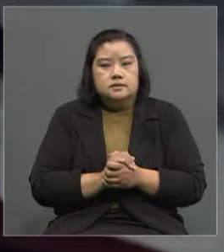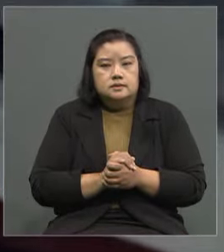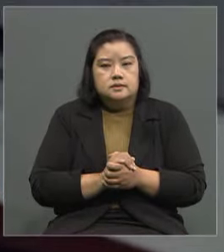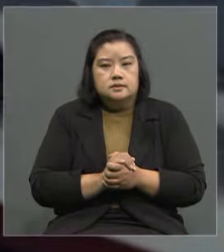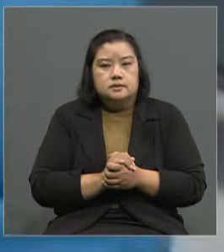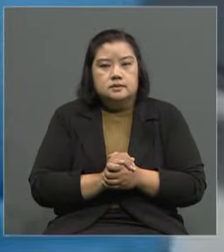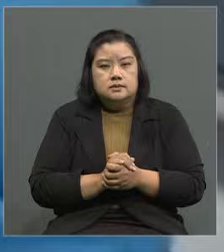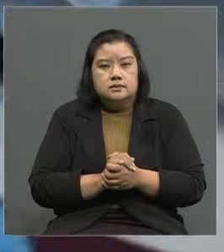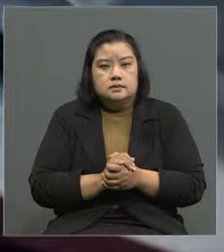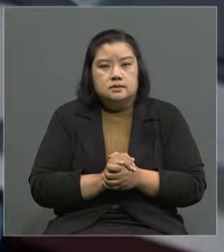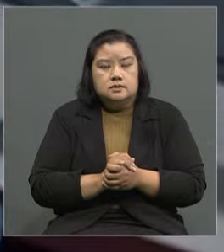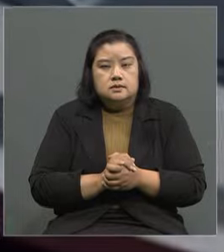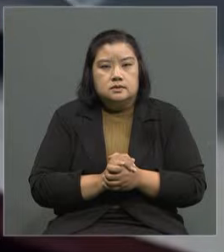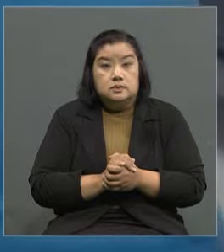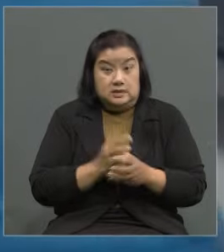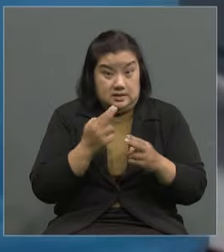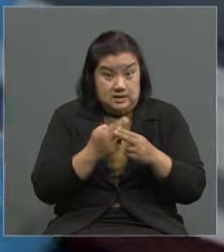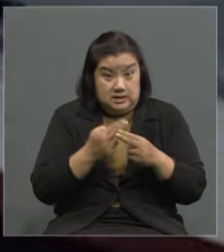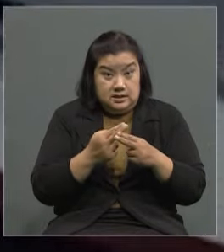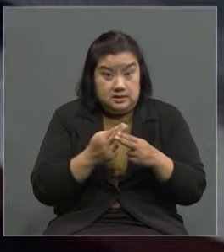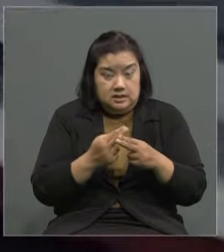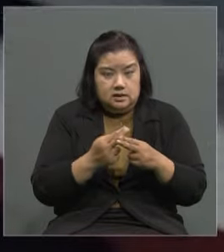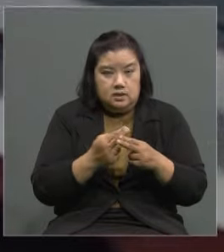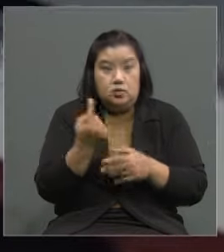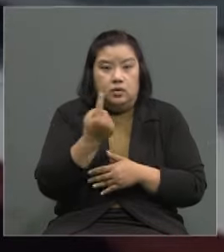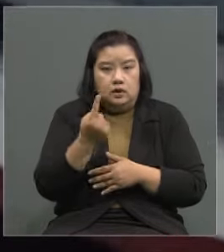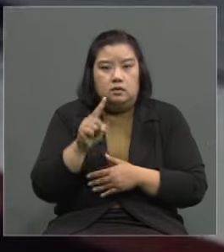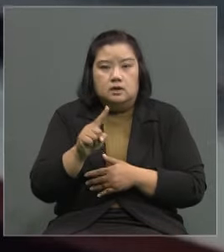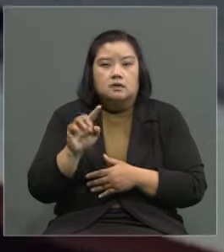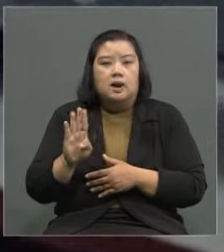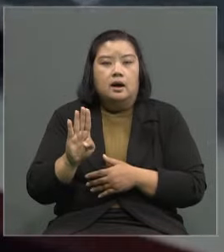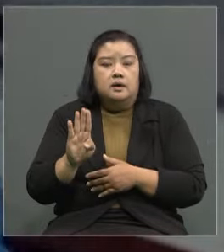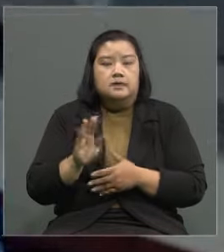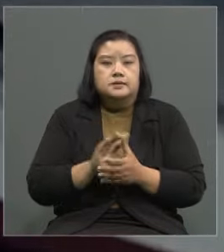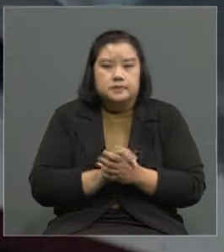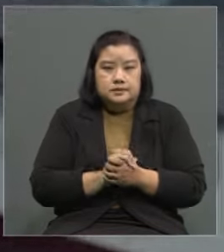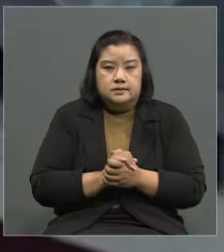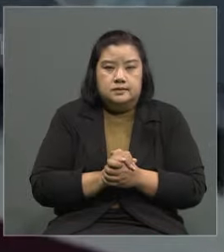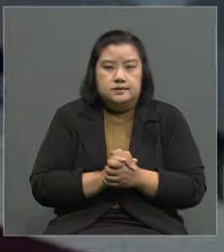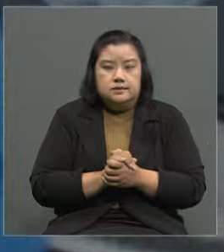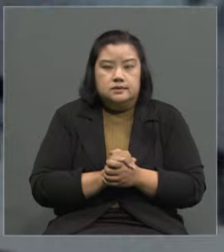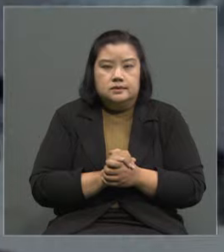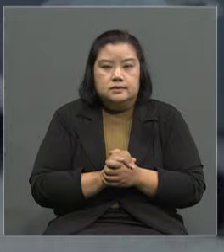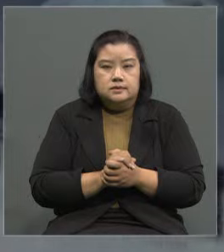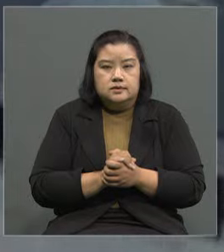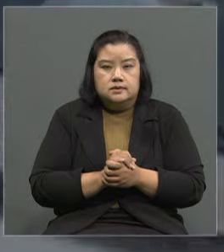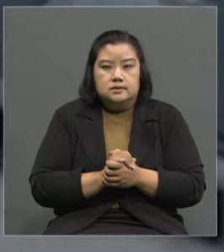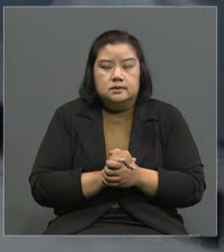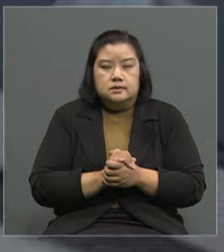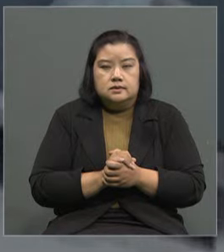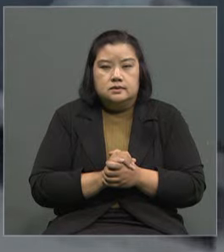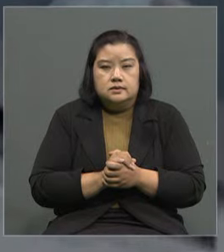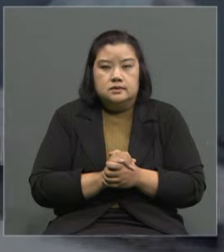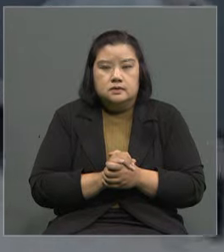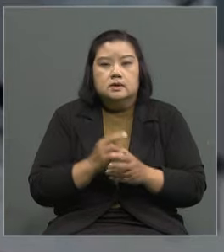โอ้เยอะนะบางทีแต่อย่างอย่างที่บอกแล้วว่าเราใช้มาตั้งหลายปีแล้วครับก็เพื่อที่จะโทรเพื่อ